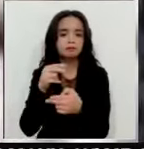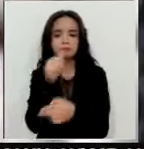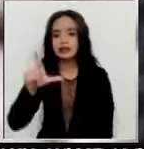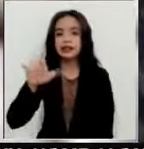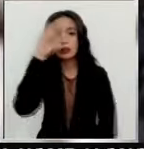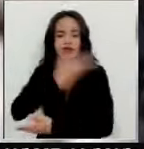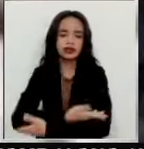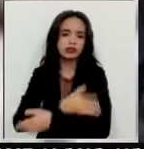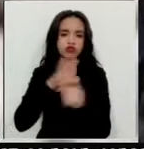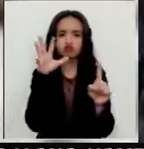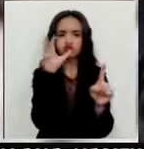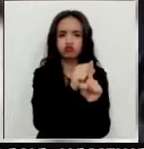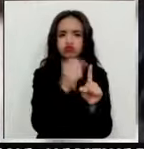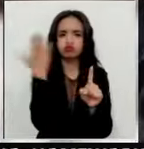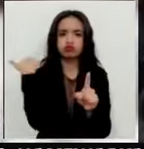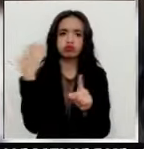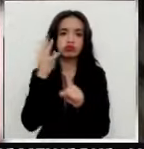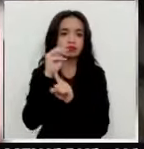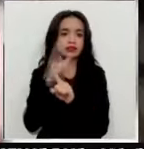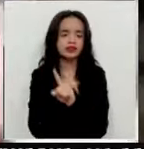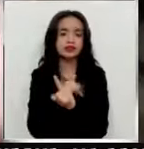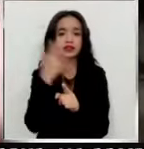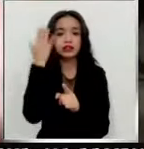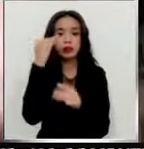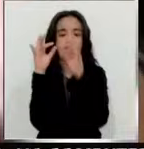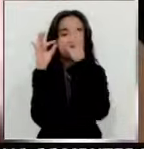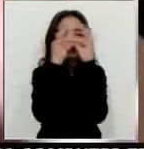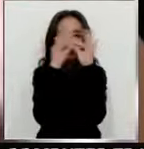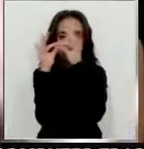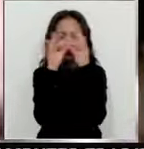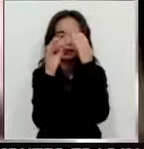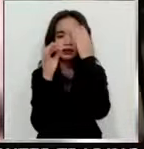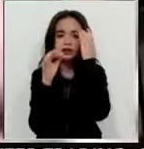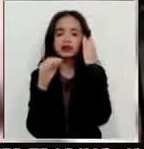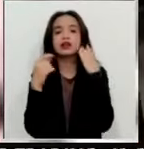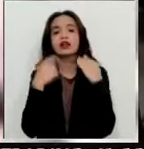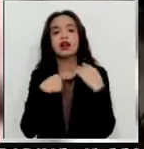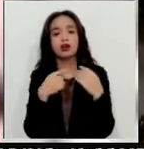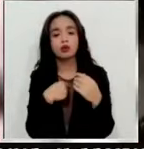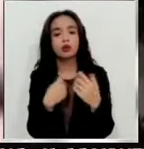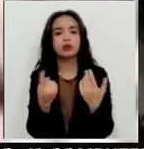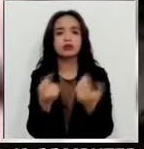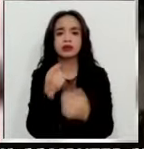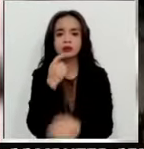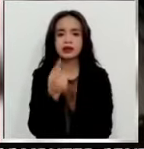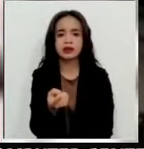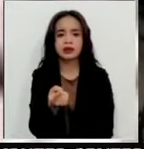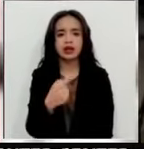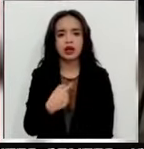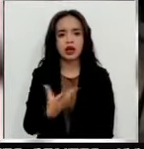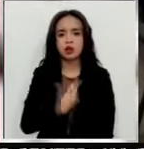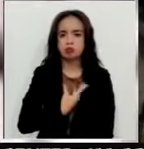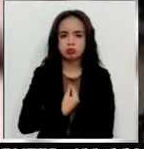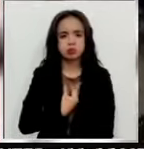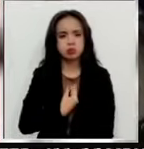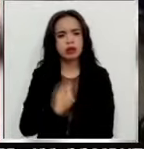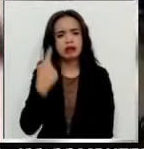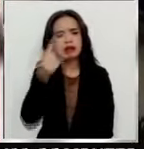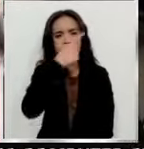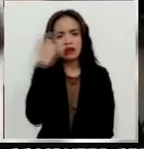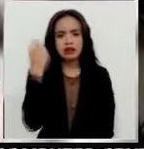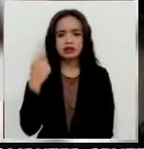otoridad noong Mayo dahil sa droga. Yung nakulong po siya, na ano po, kinakabahan po ako dahil nakulong po